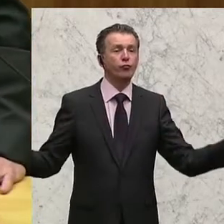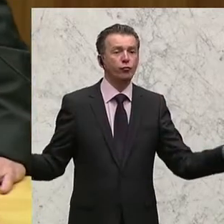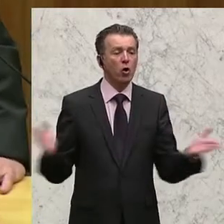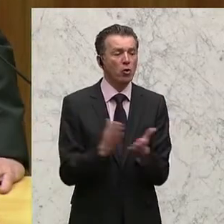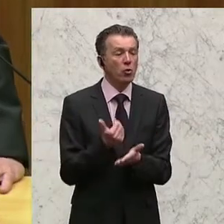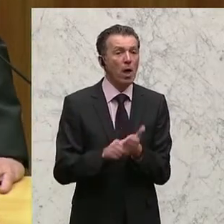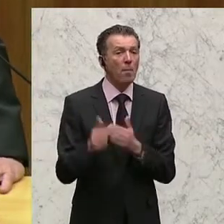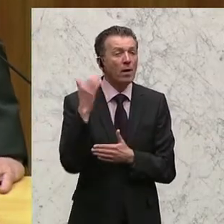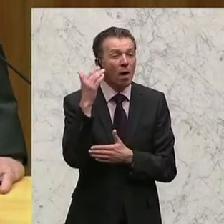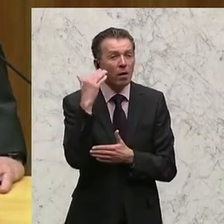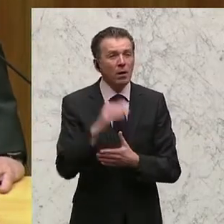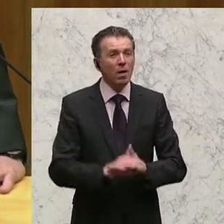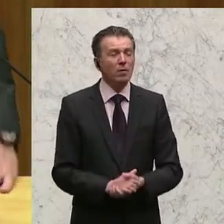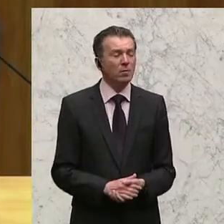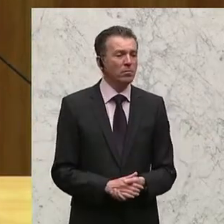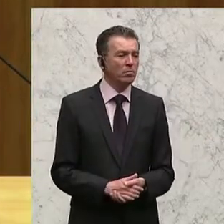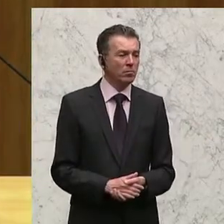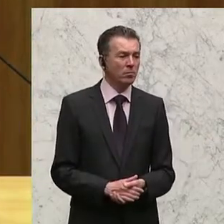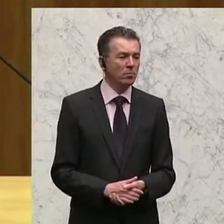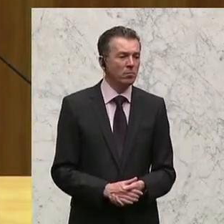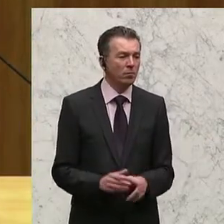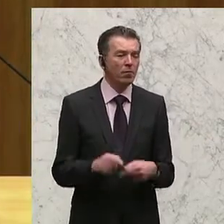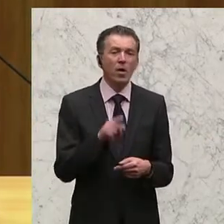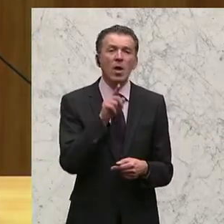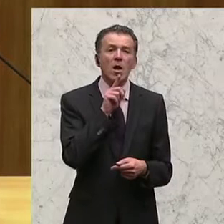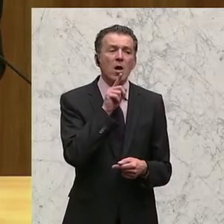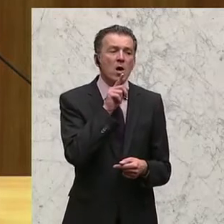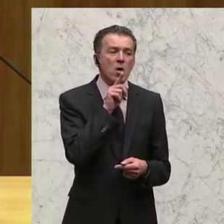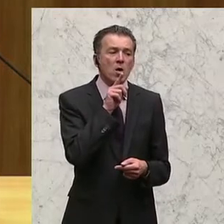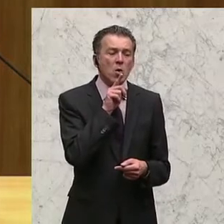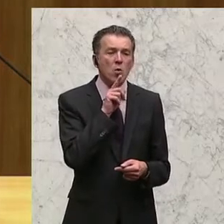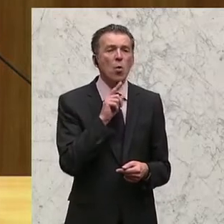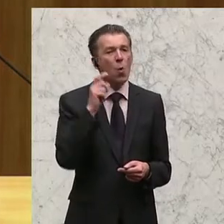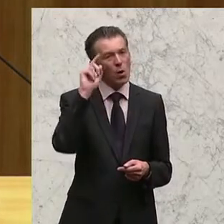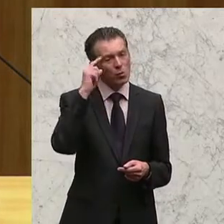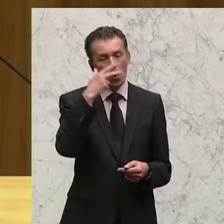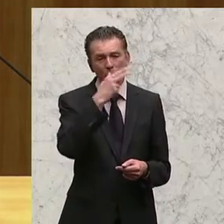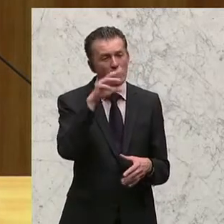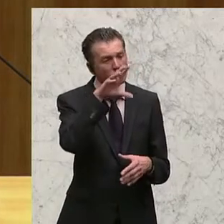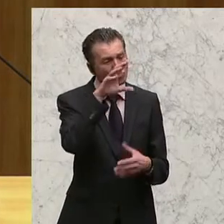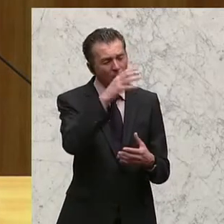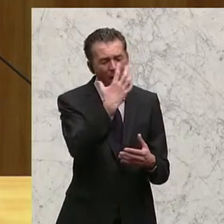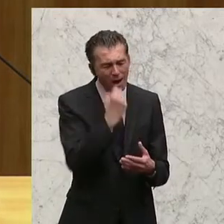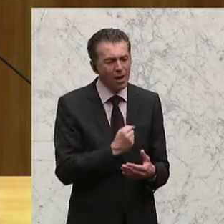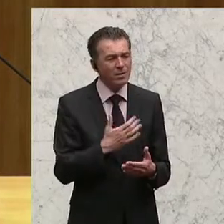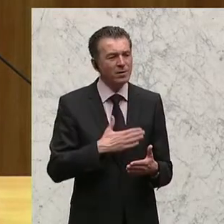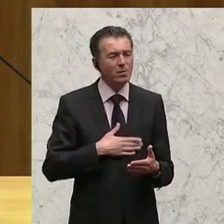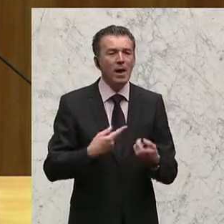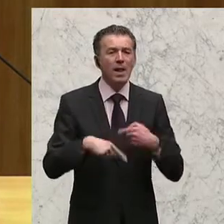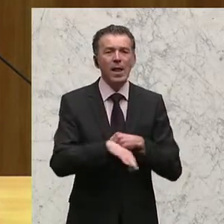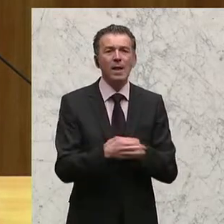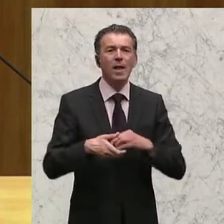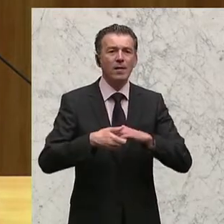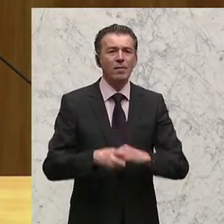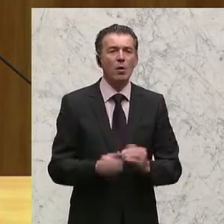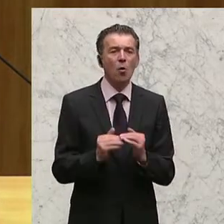einmal Gedanken gemacht? Wir nehmen nur die Sorgen der Menschen ernst. Und mein Landtagsklub in